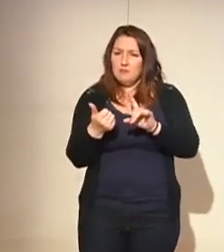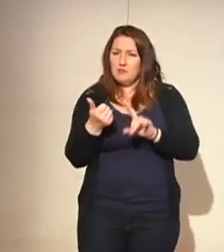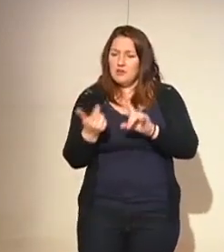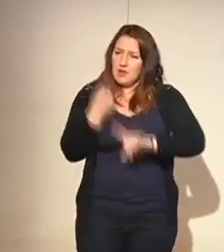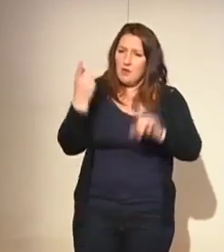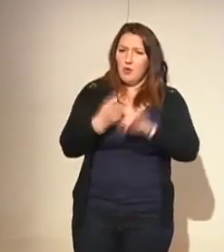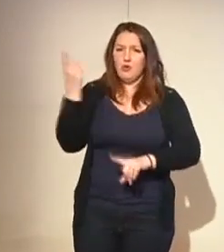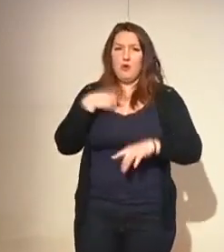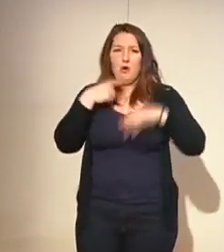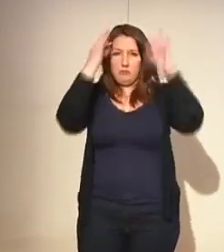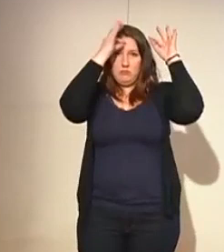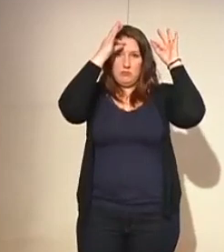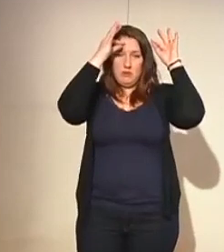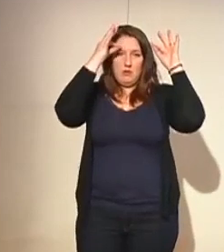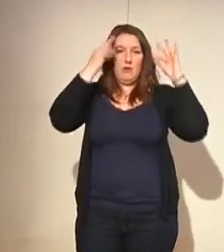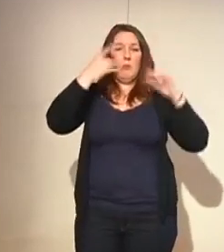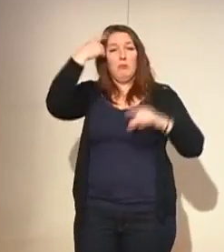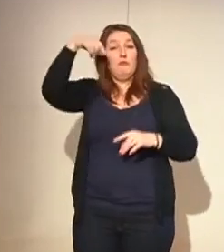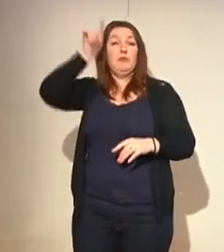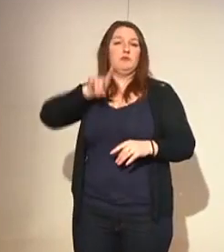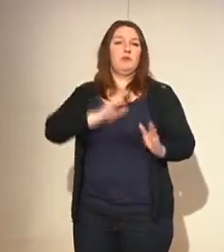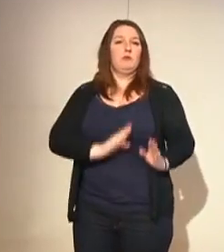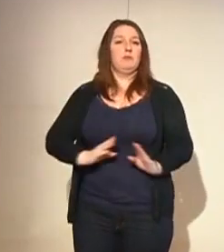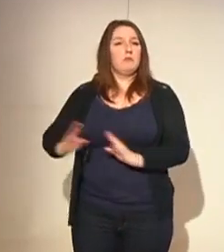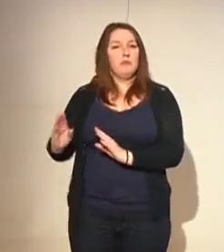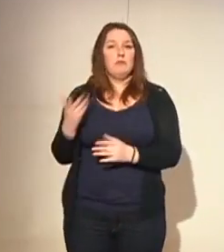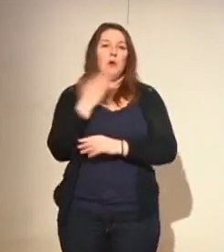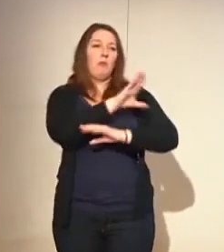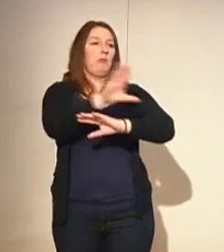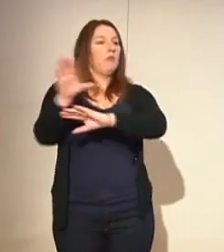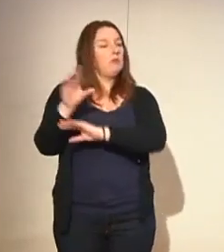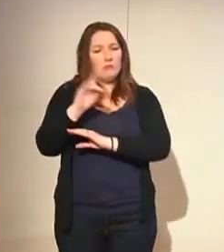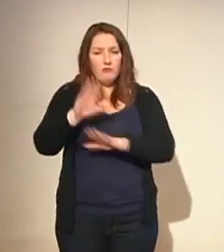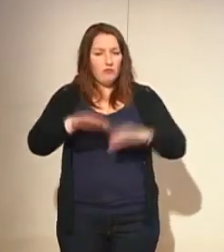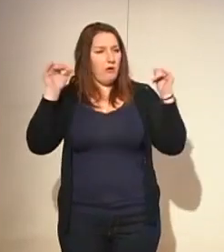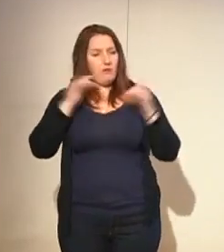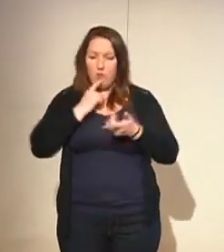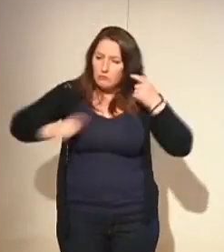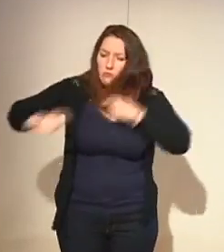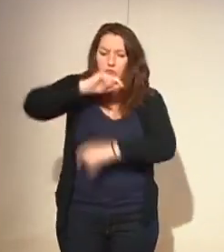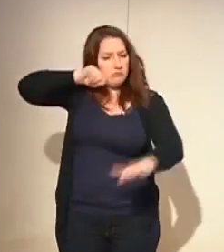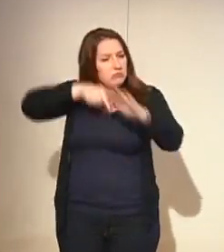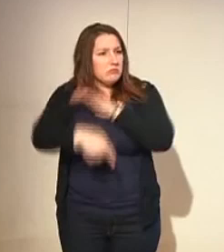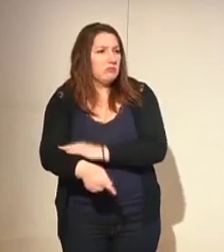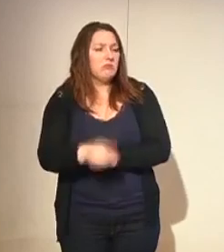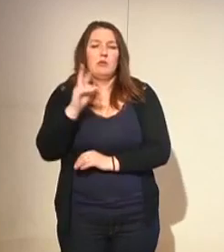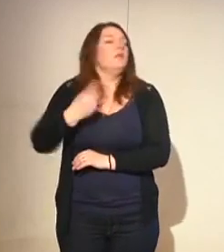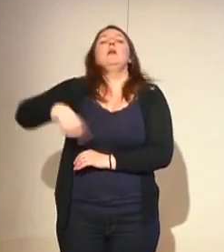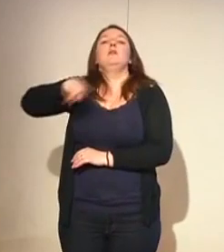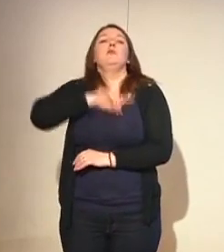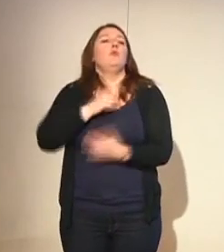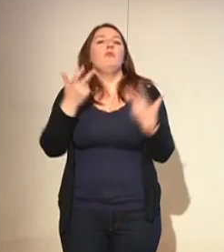le monde ne l'a pas encore intégré et nous ferons pour nous en ce qui nous concerne notre travail pour éviter d'être dans la